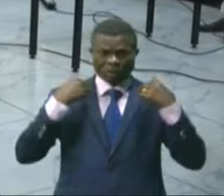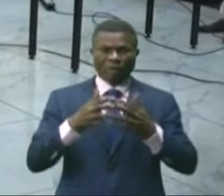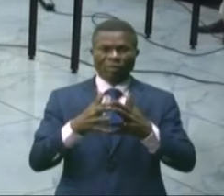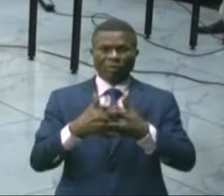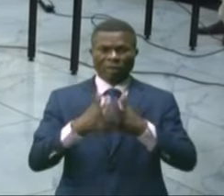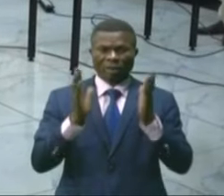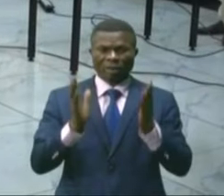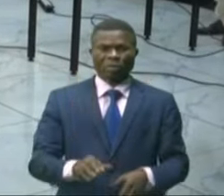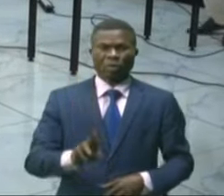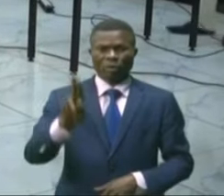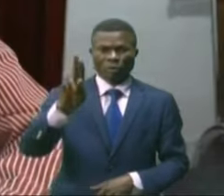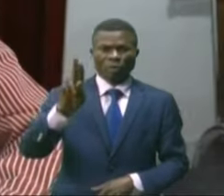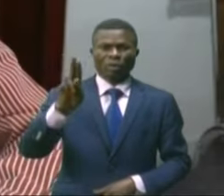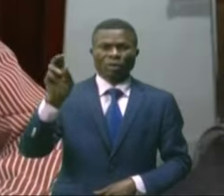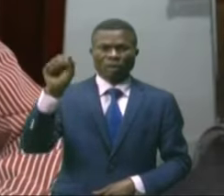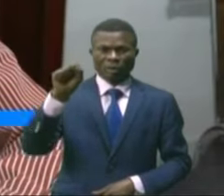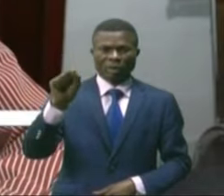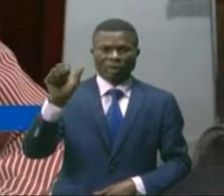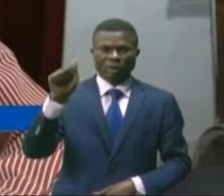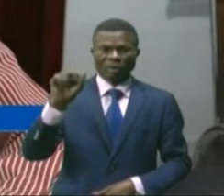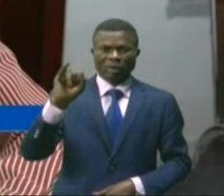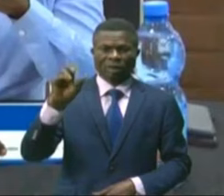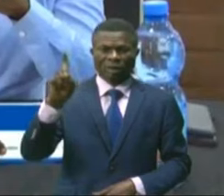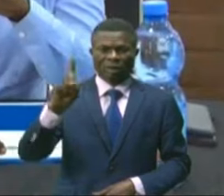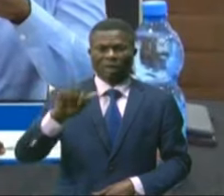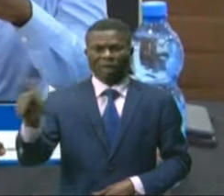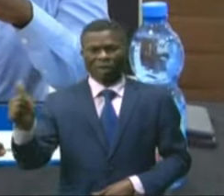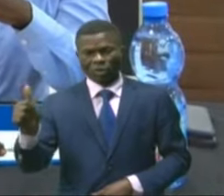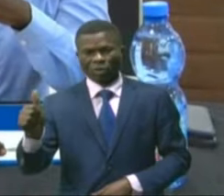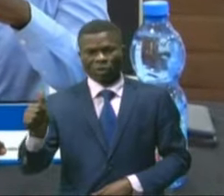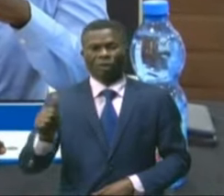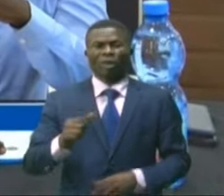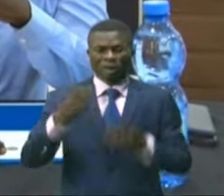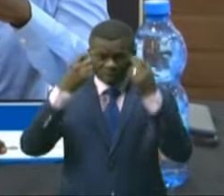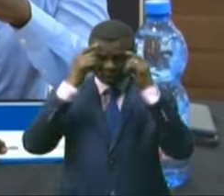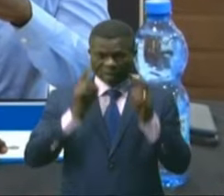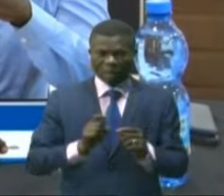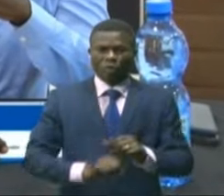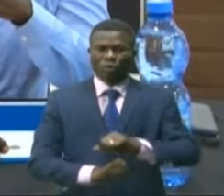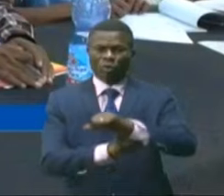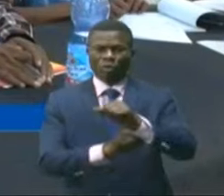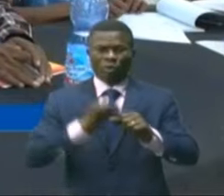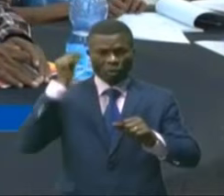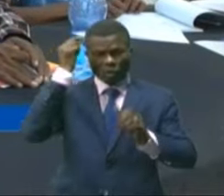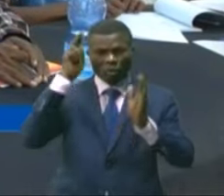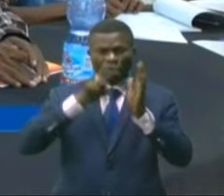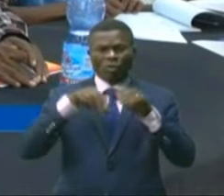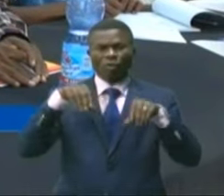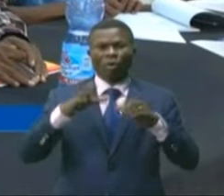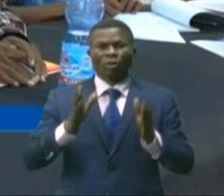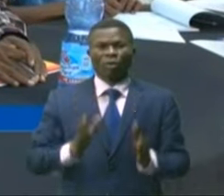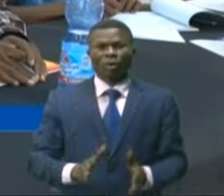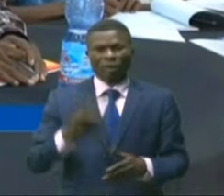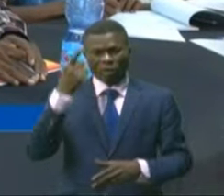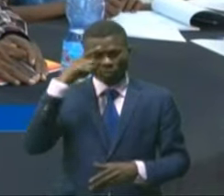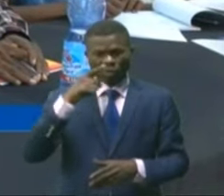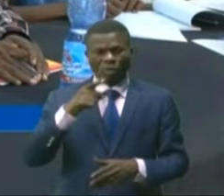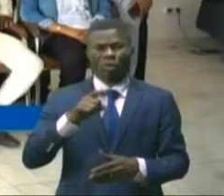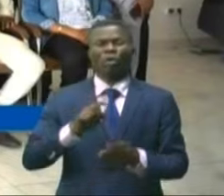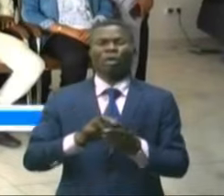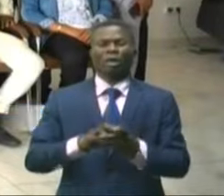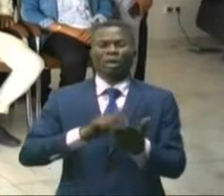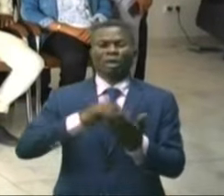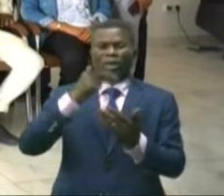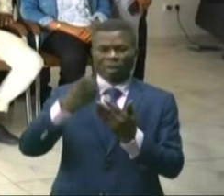notamment l'USAID, l'ITA et autres, réitèrent leur engagement aux côtés du gouvernement congolais pour la réalisation de